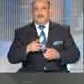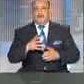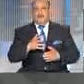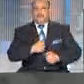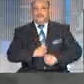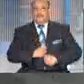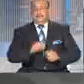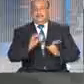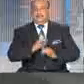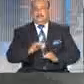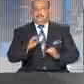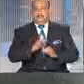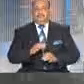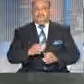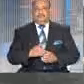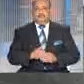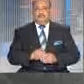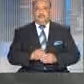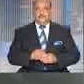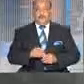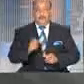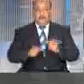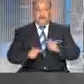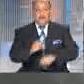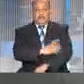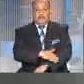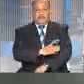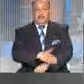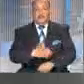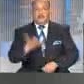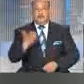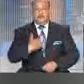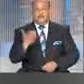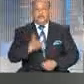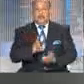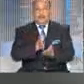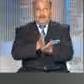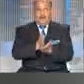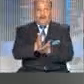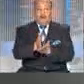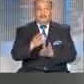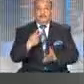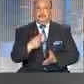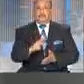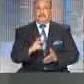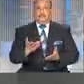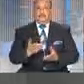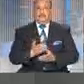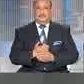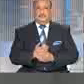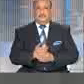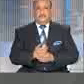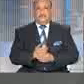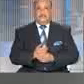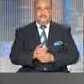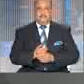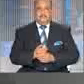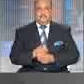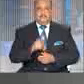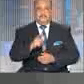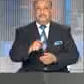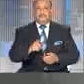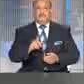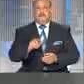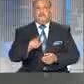من التغطيه الاجتماعيه ومنحه الخطر وذلك خلال وقفه احتجاجيه نفذوها امام مقر المندوبيه الجهويه